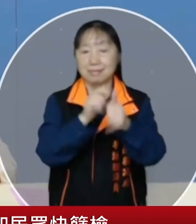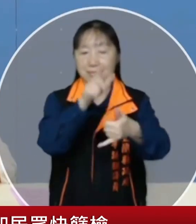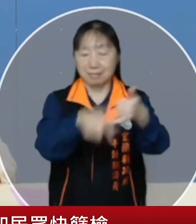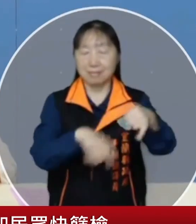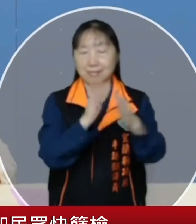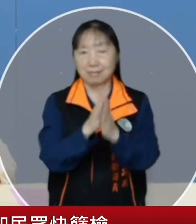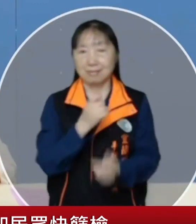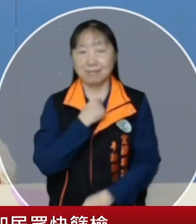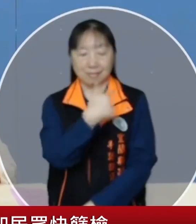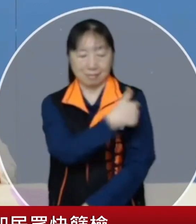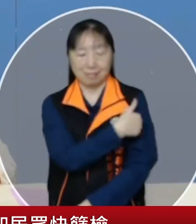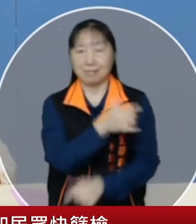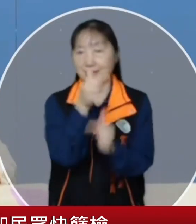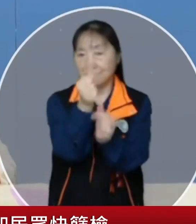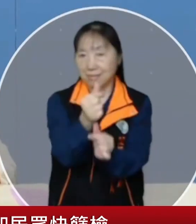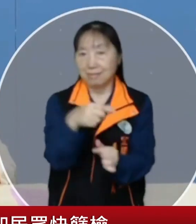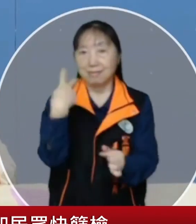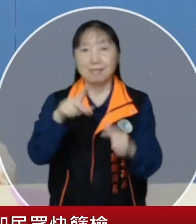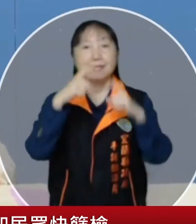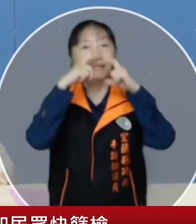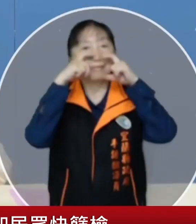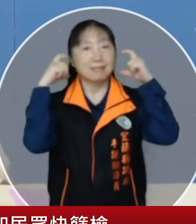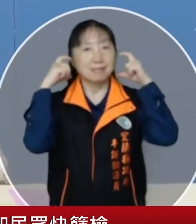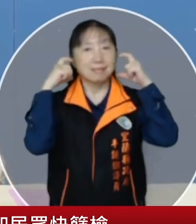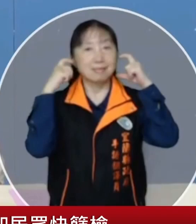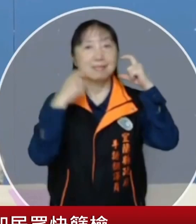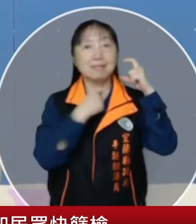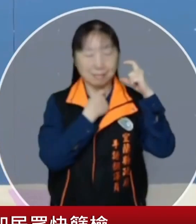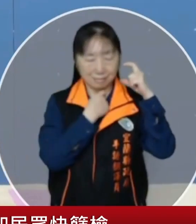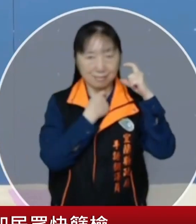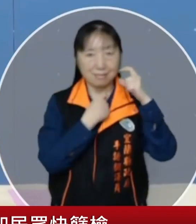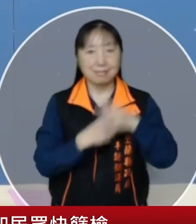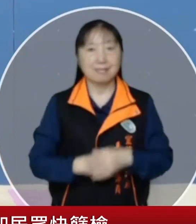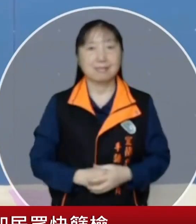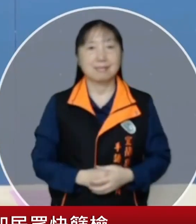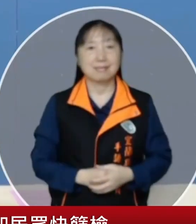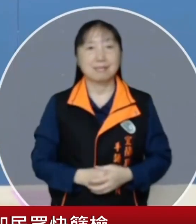拿好，口罩呢一定要戴好。好，继续。